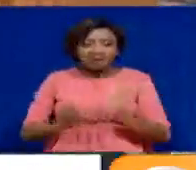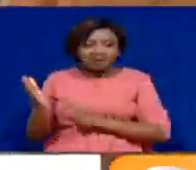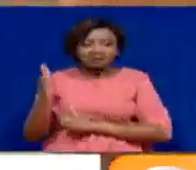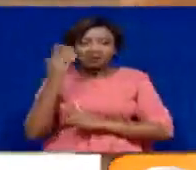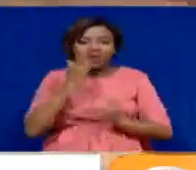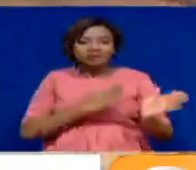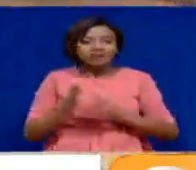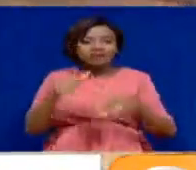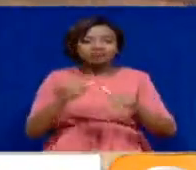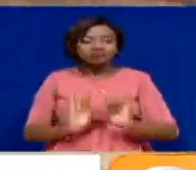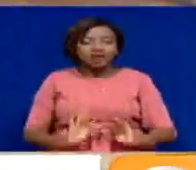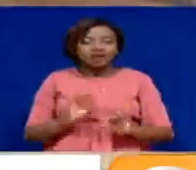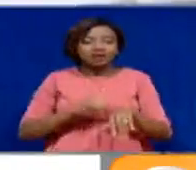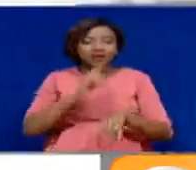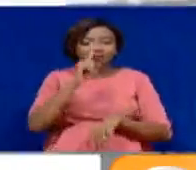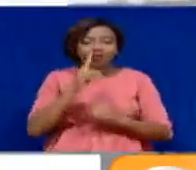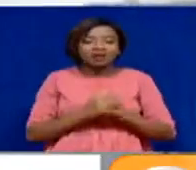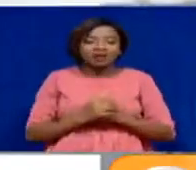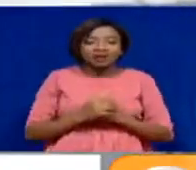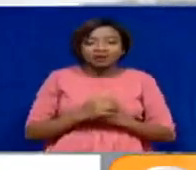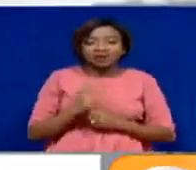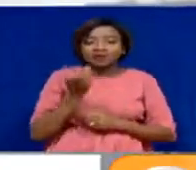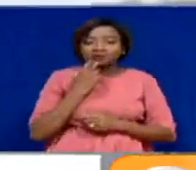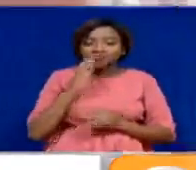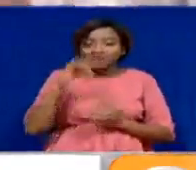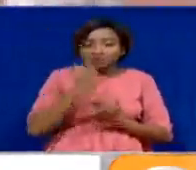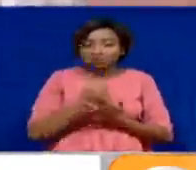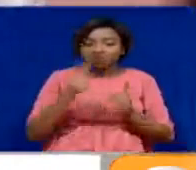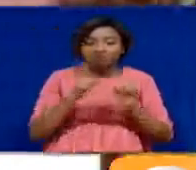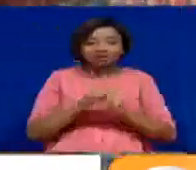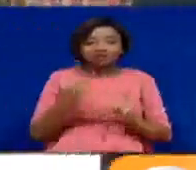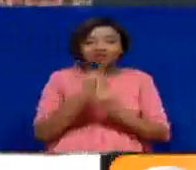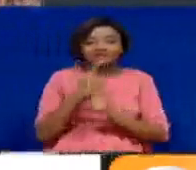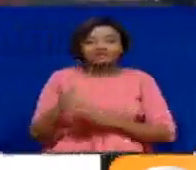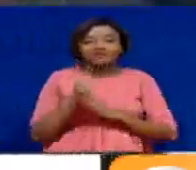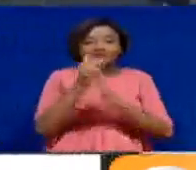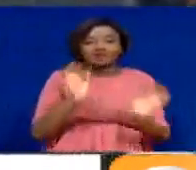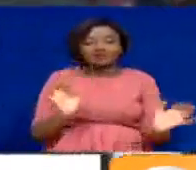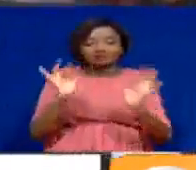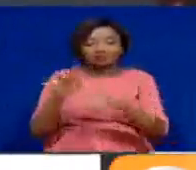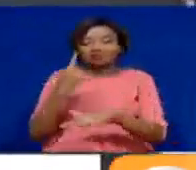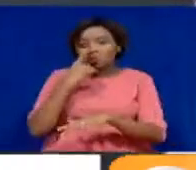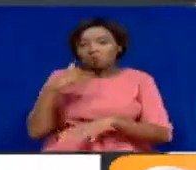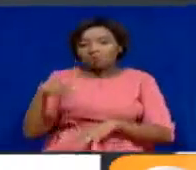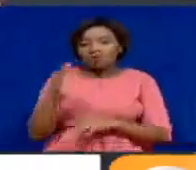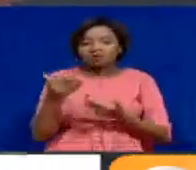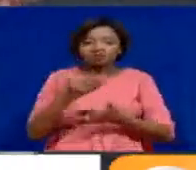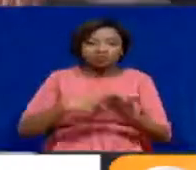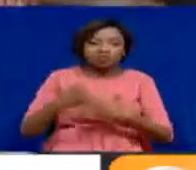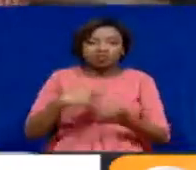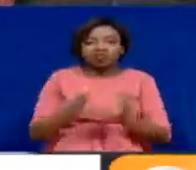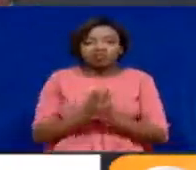ilikuwa ifanyike siku ya Jumanne wiki ijayo. Haya yakijiri, viongozi mbalimbali wameendelea kufika nyumbani kwake Sankok kuomboleza na